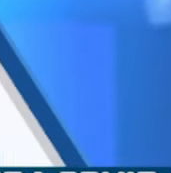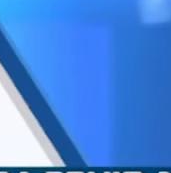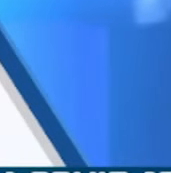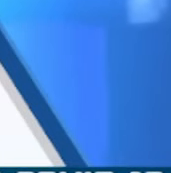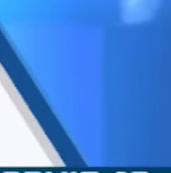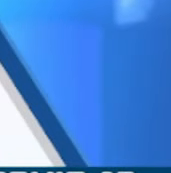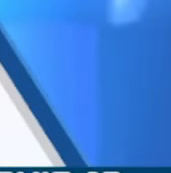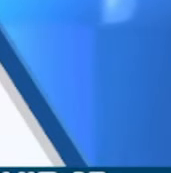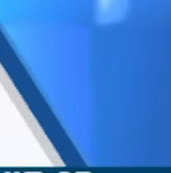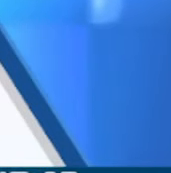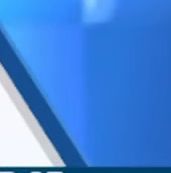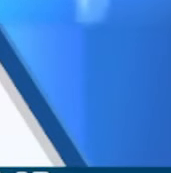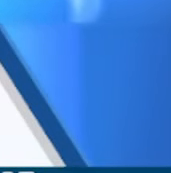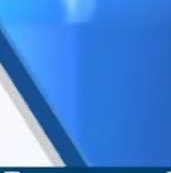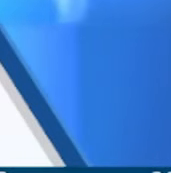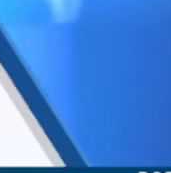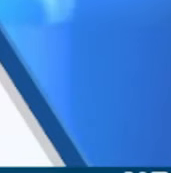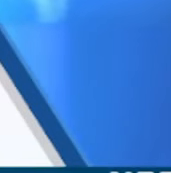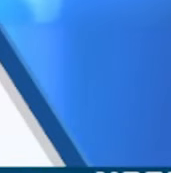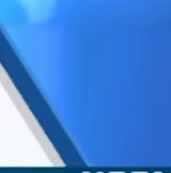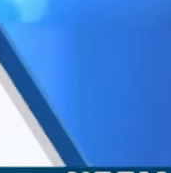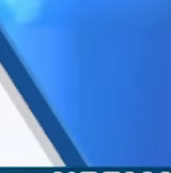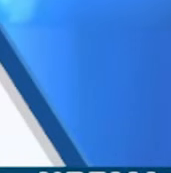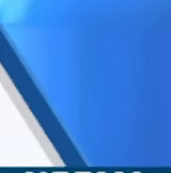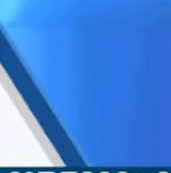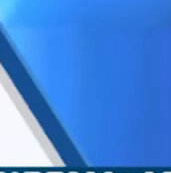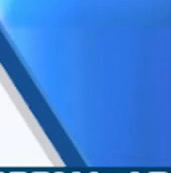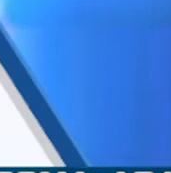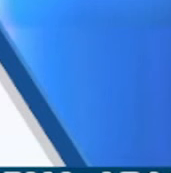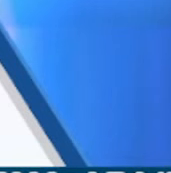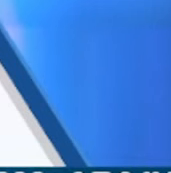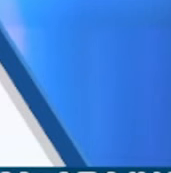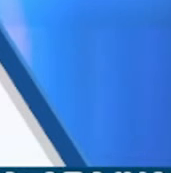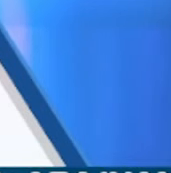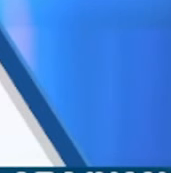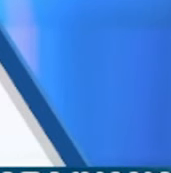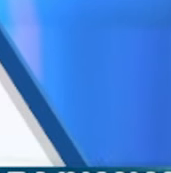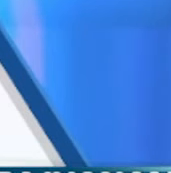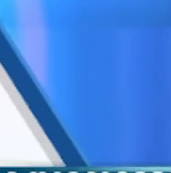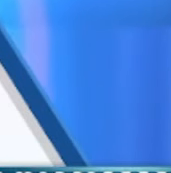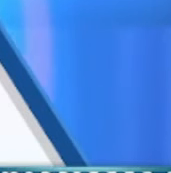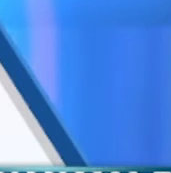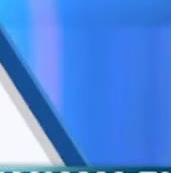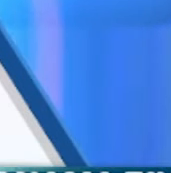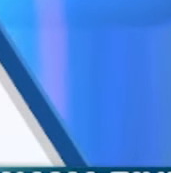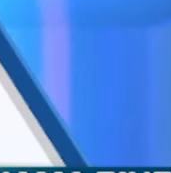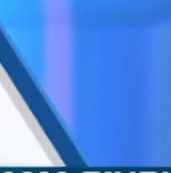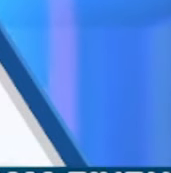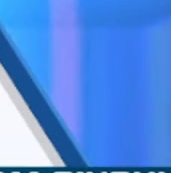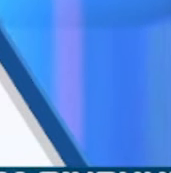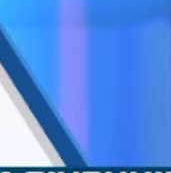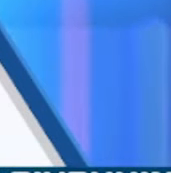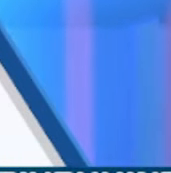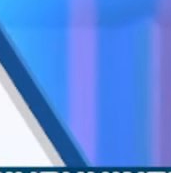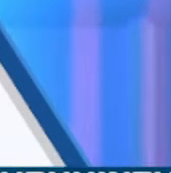ati: mbona ikibazo cy'indwara y'agahinda gakabije akenshi giterwa n'imiryango igaragaramo amakimbirane, bigaterwa